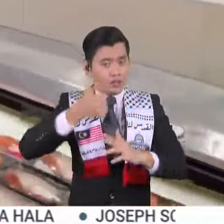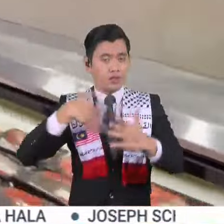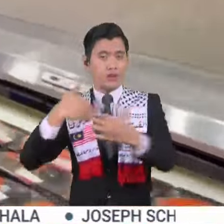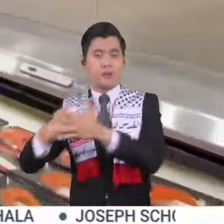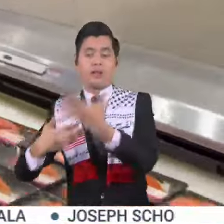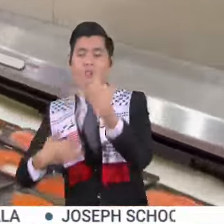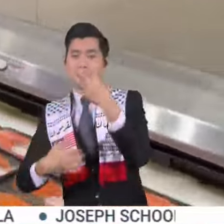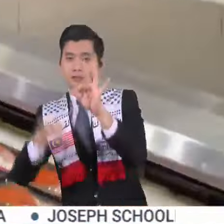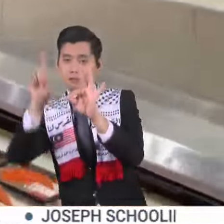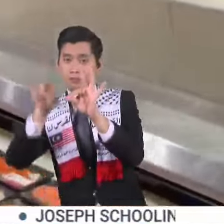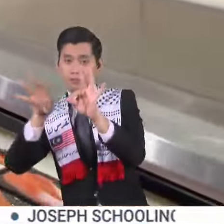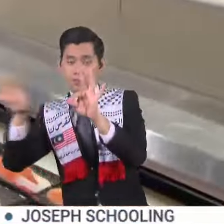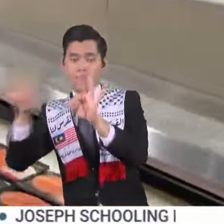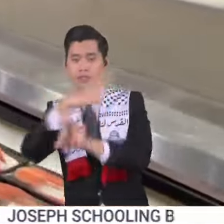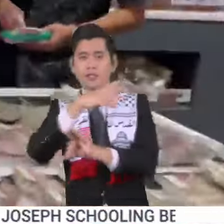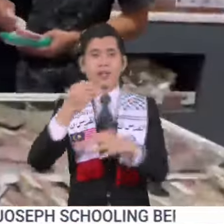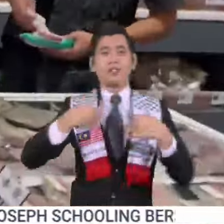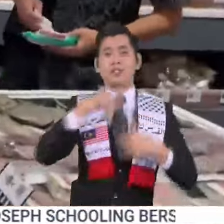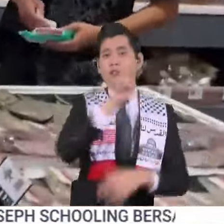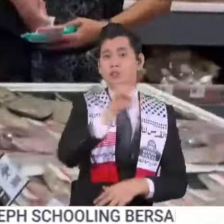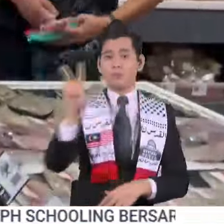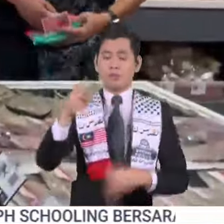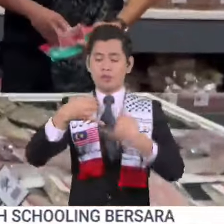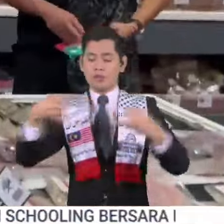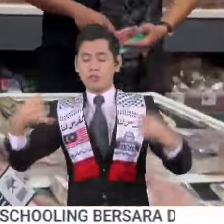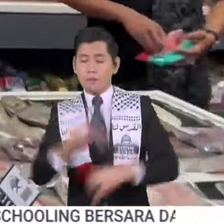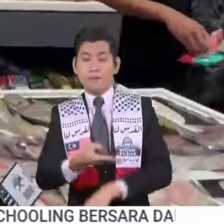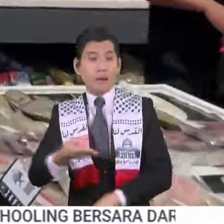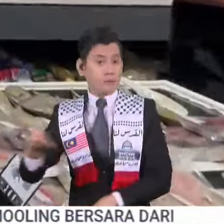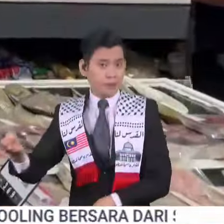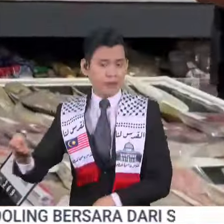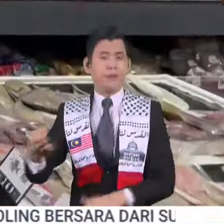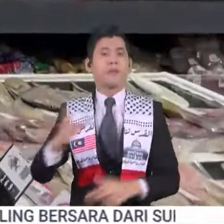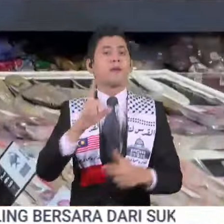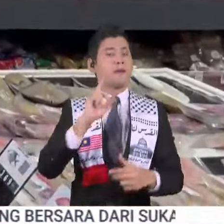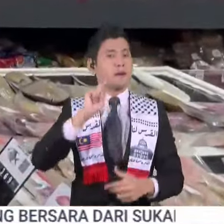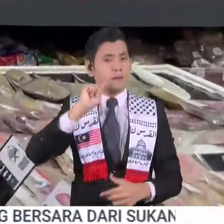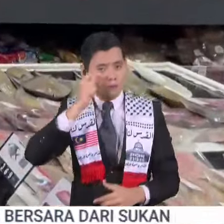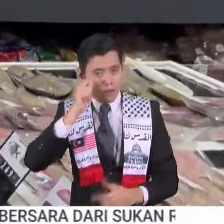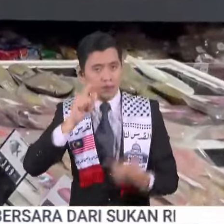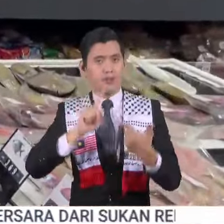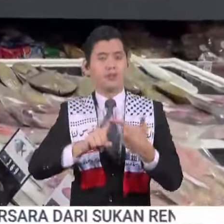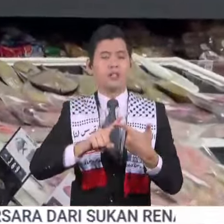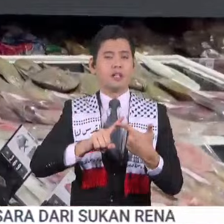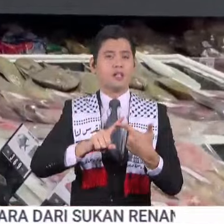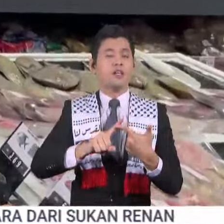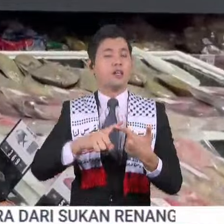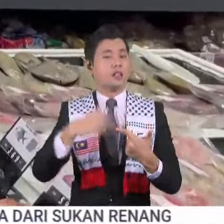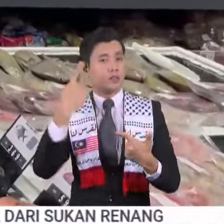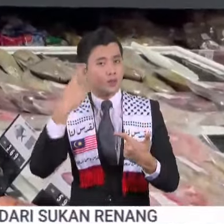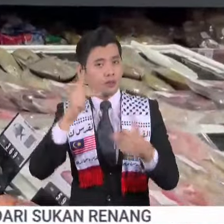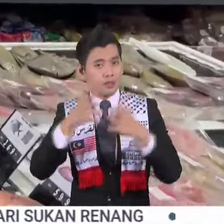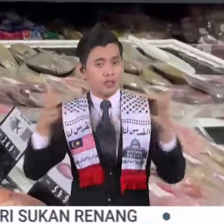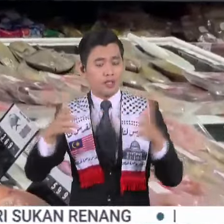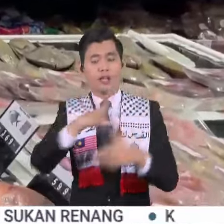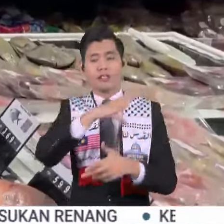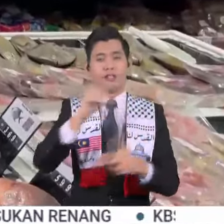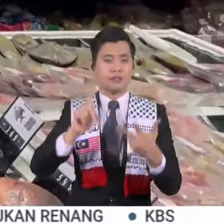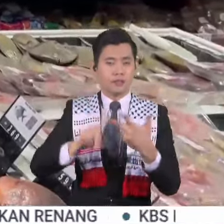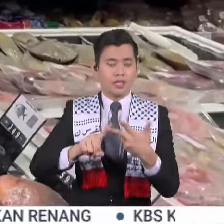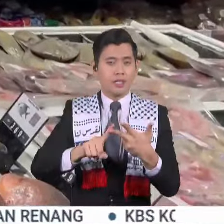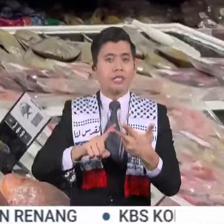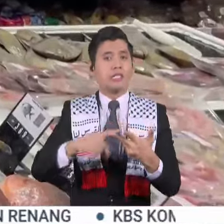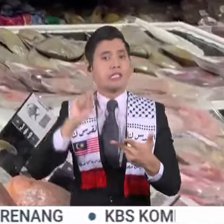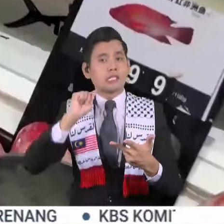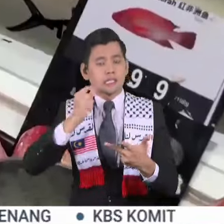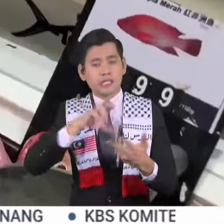19 April. Ia melibatkan 22 jenis barangan termasuk bawang kuning besar, bawang merah besar import, cili kering,